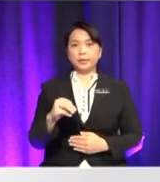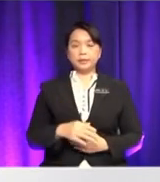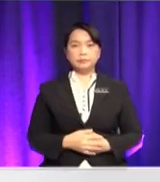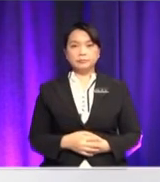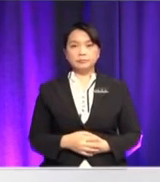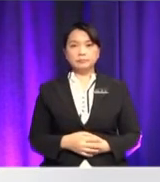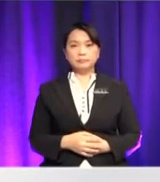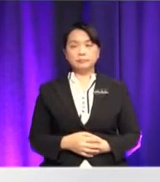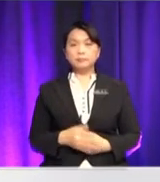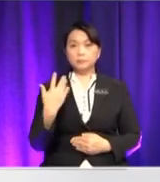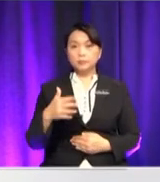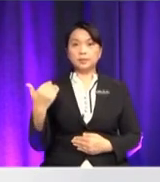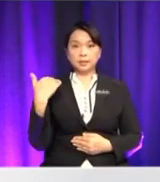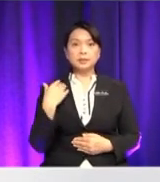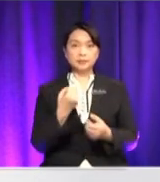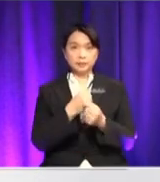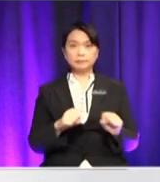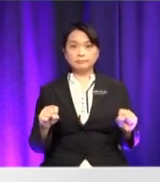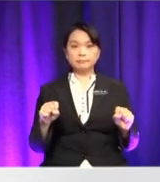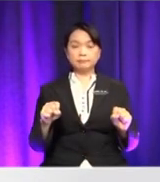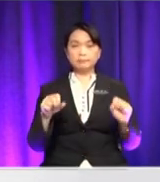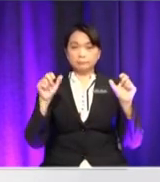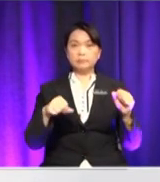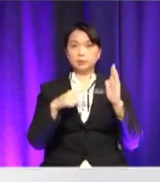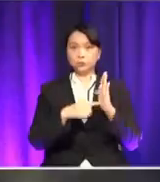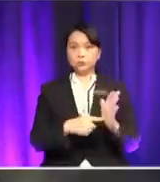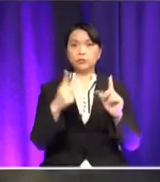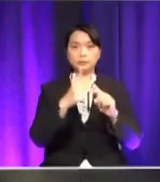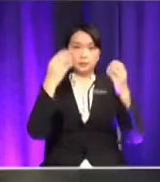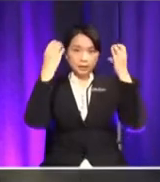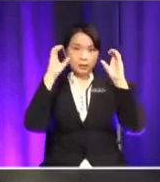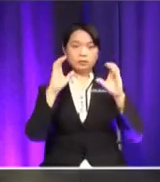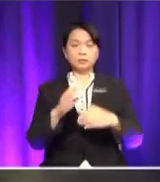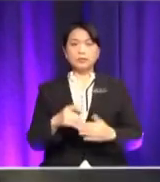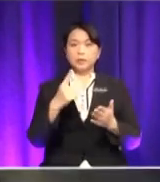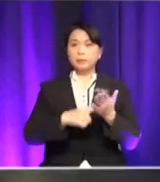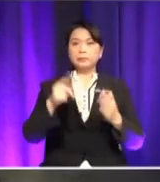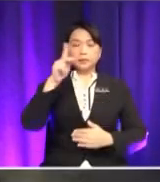Hai Uchida HD film oke-oke aja siapkan beri tunjukkan kepada saya apakah